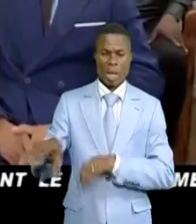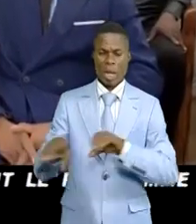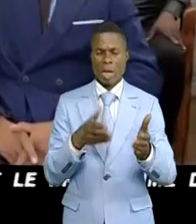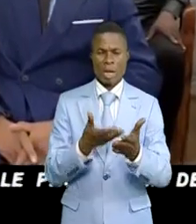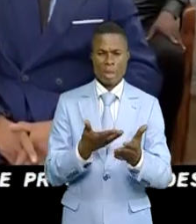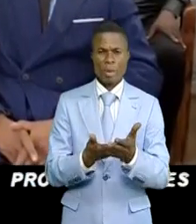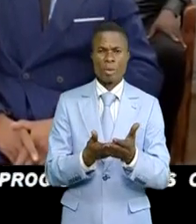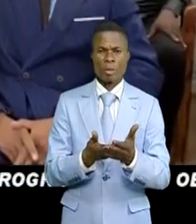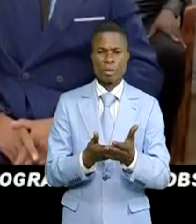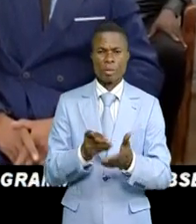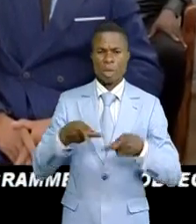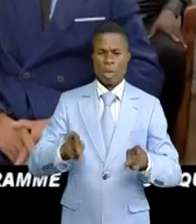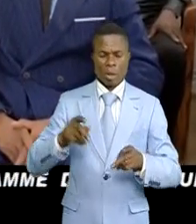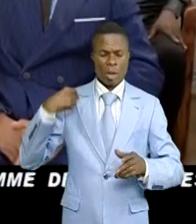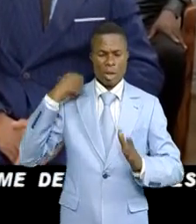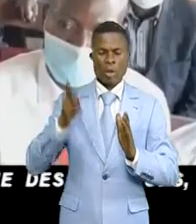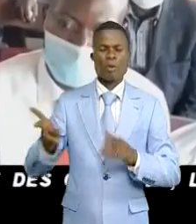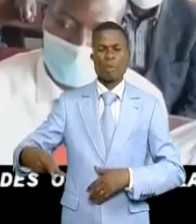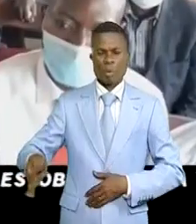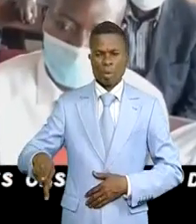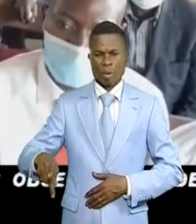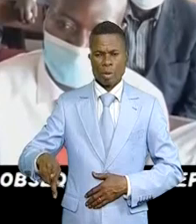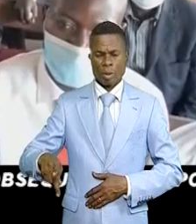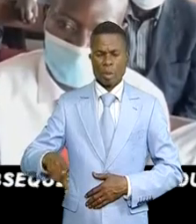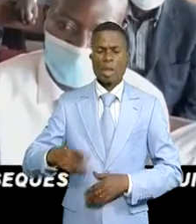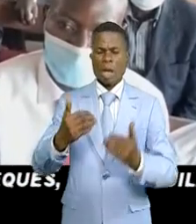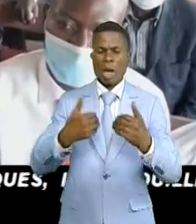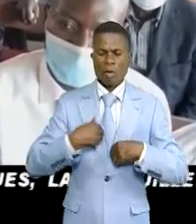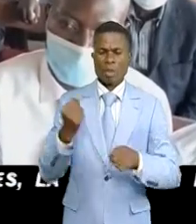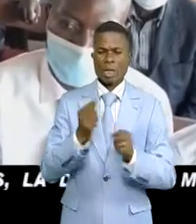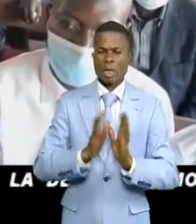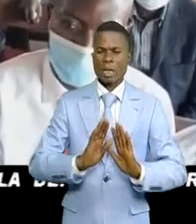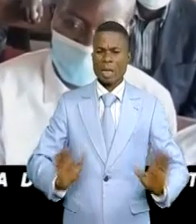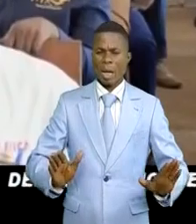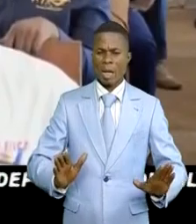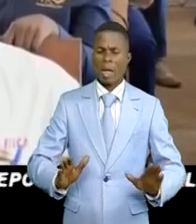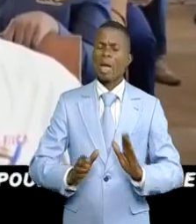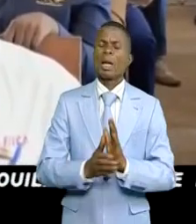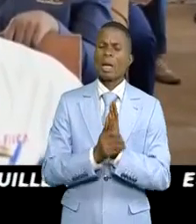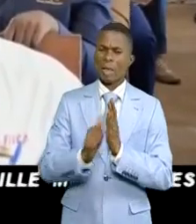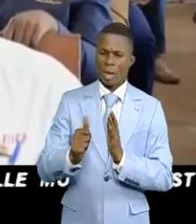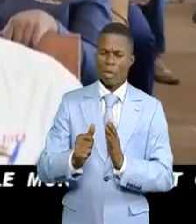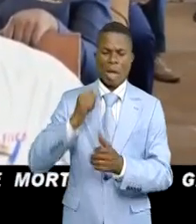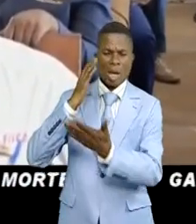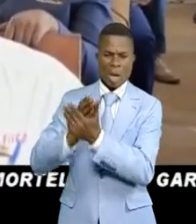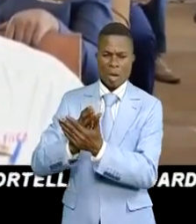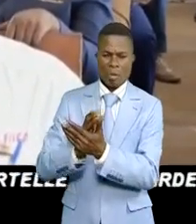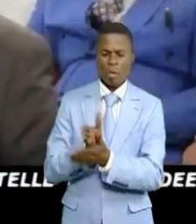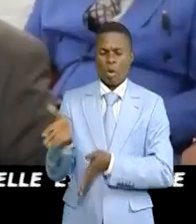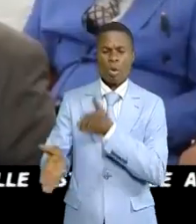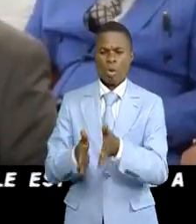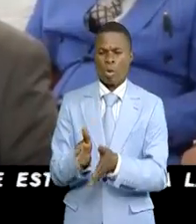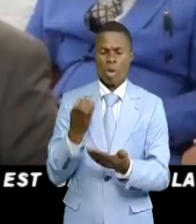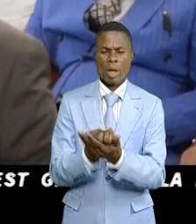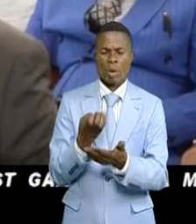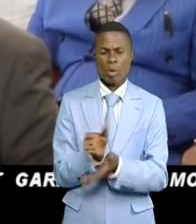cérémonie permet au gouvernement provincial d'avoir les agents qualifiés et légalement établis pour contraindre les opérateurs